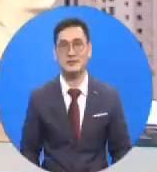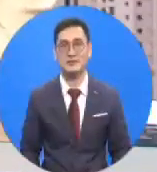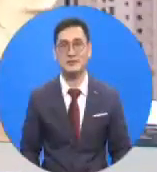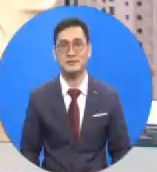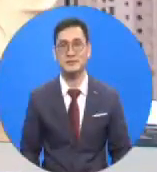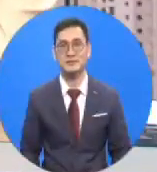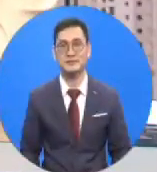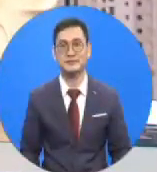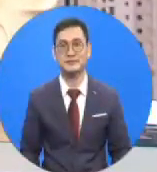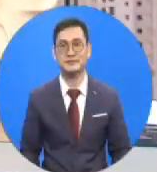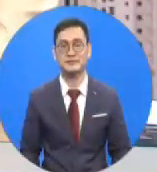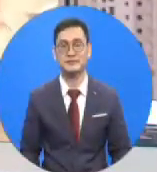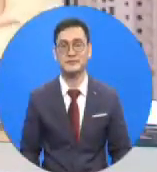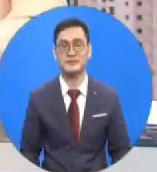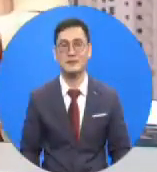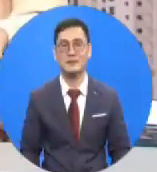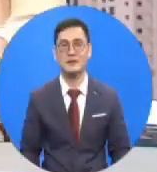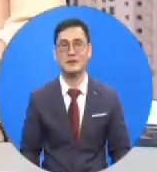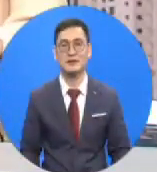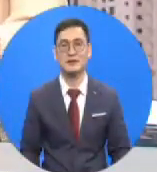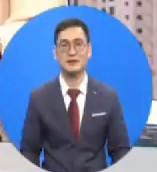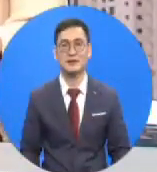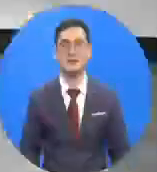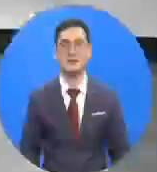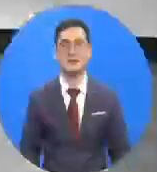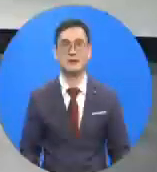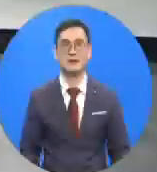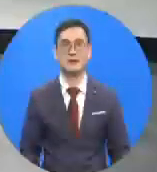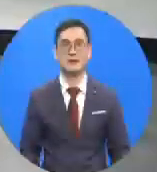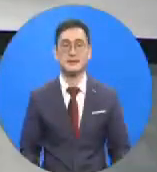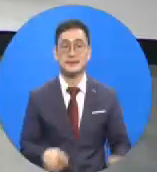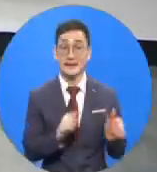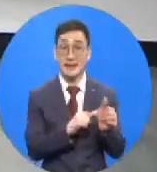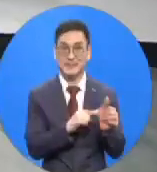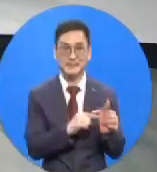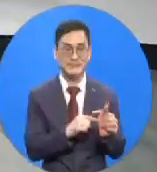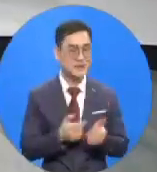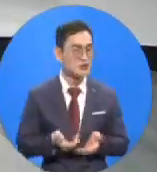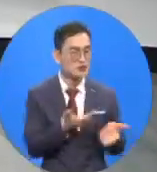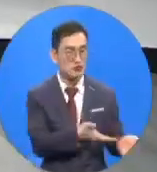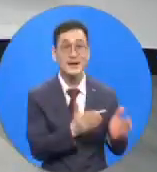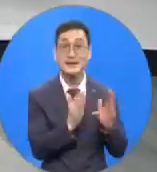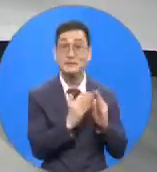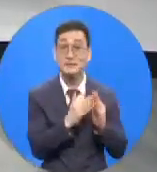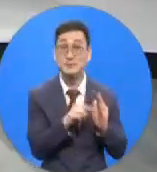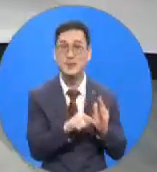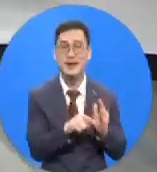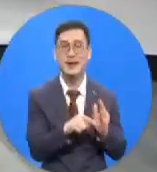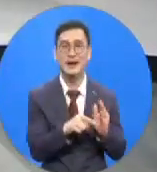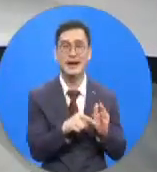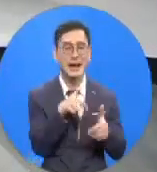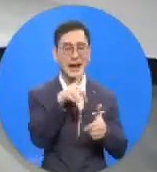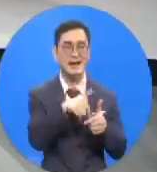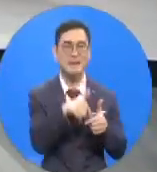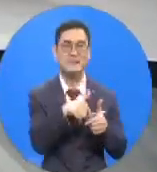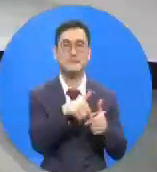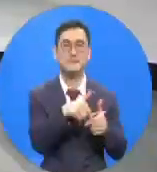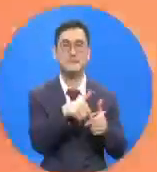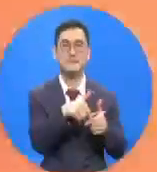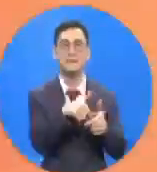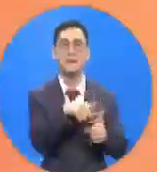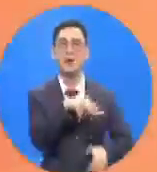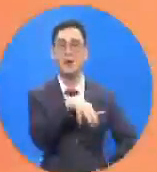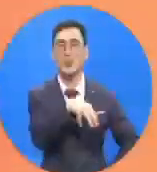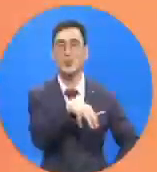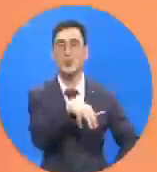굉장히 인기가 있는 상담해서 굉장히 피해 나빠 터라 그런데 강남 이구요 증미 주변은 재건축이 다 끝나서 상당 좀 2절